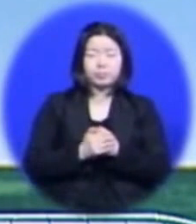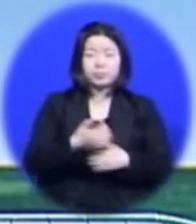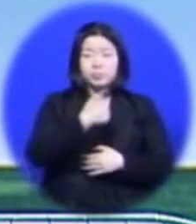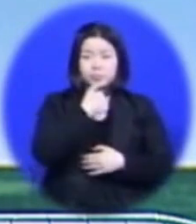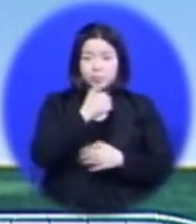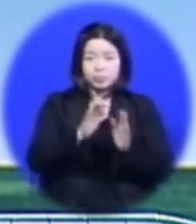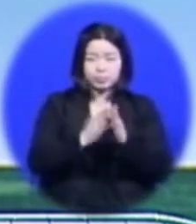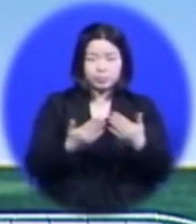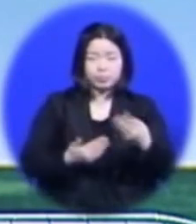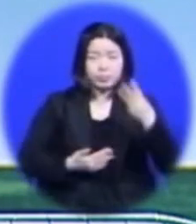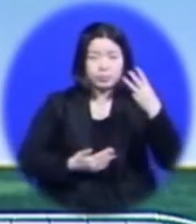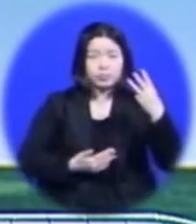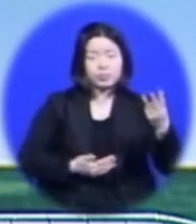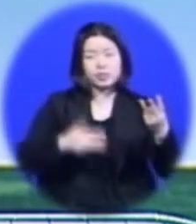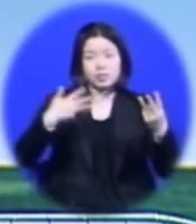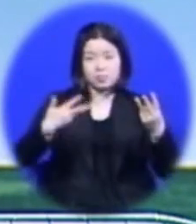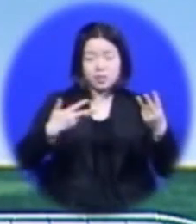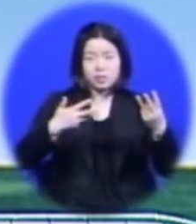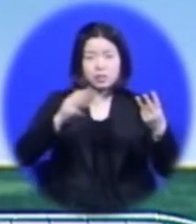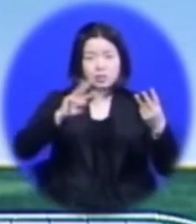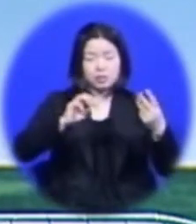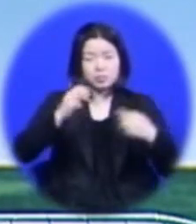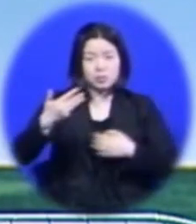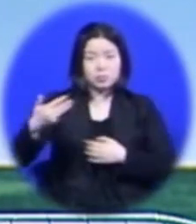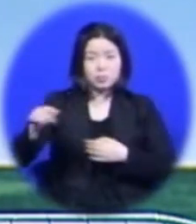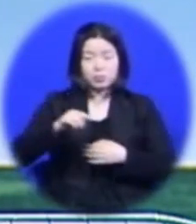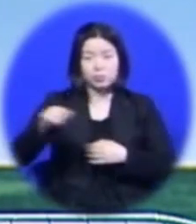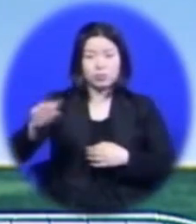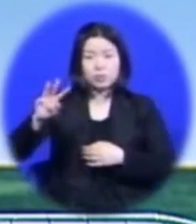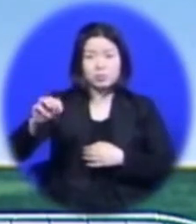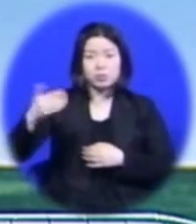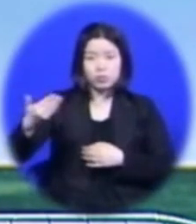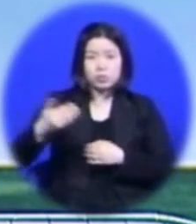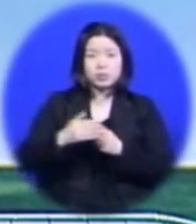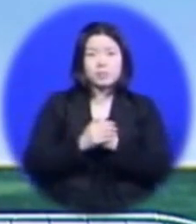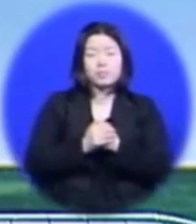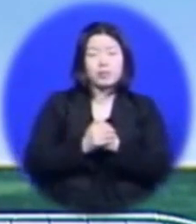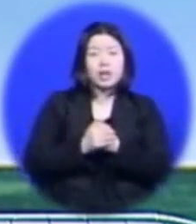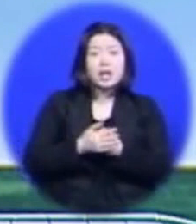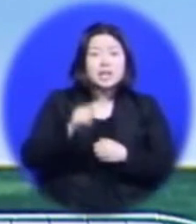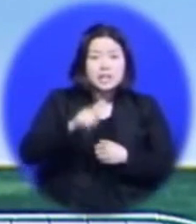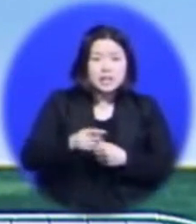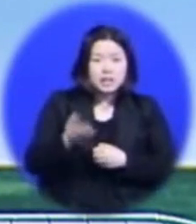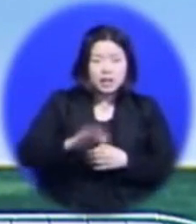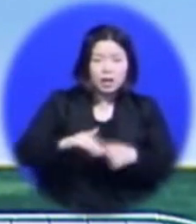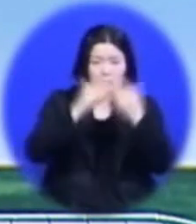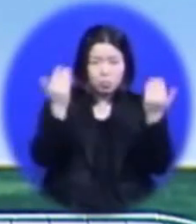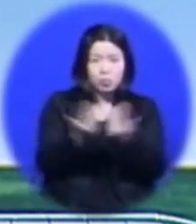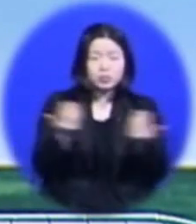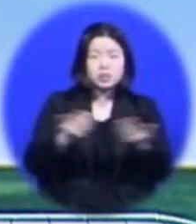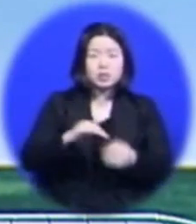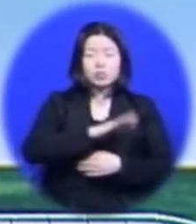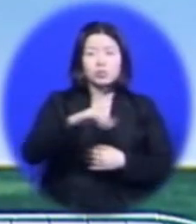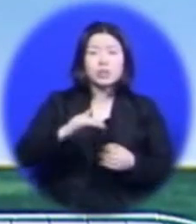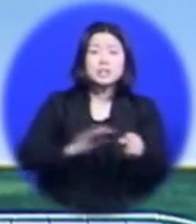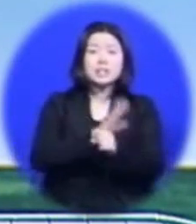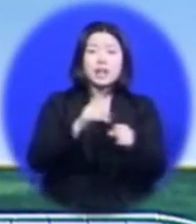로마서 8장 37절부터 39절까지 그러나 이 모든 일에 우리를 사랑하시는 이로